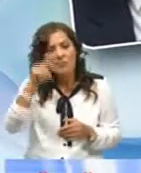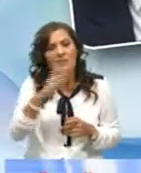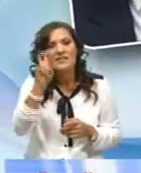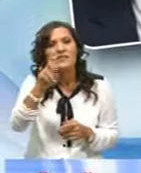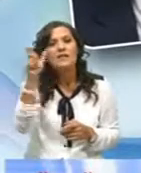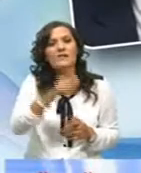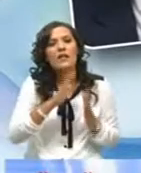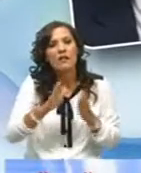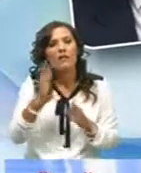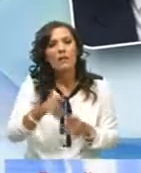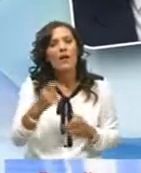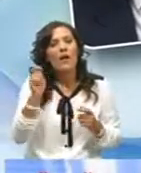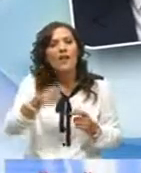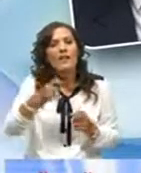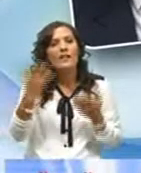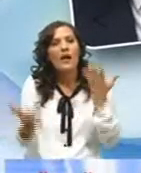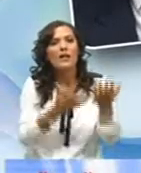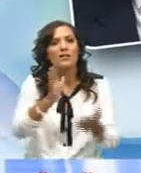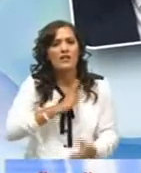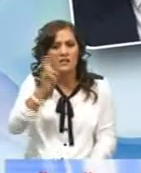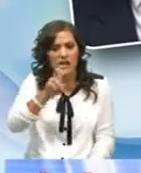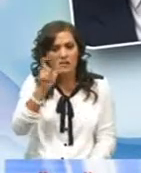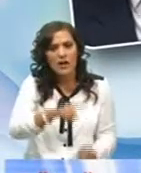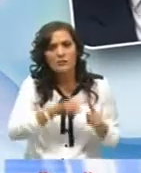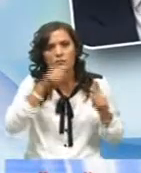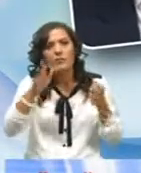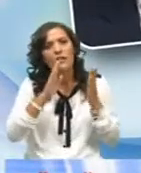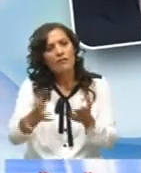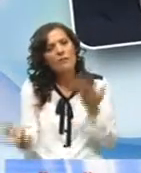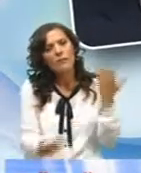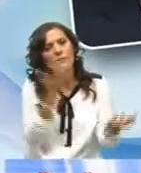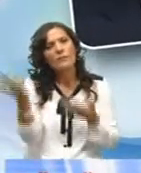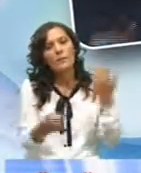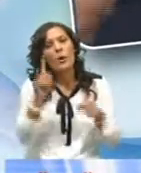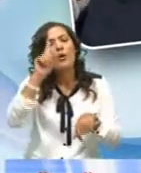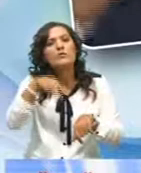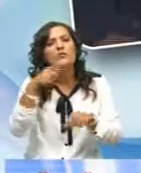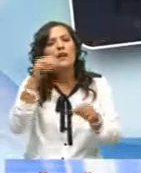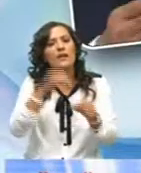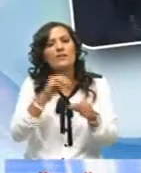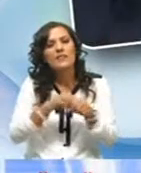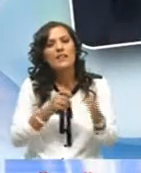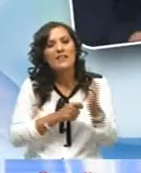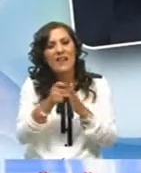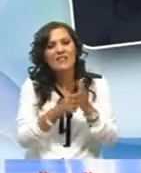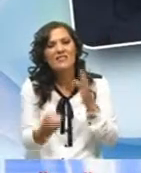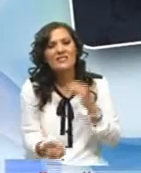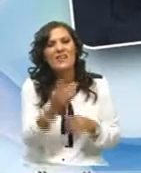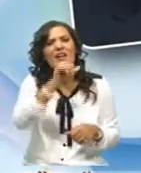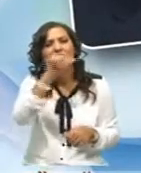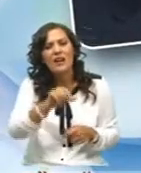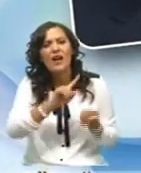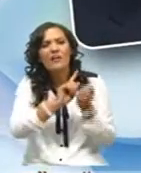8 ay süren yangın var ya yangın 8 ay sürüyor Tabii o süreç içerisinde lastikten çıkan